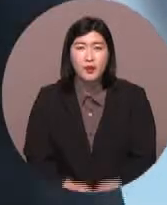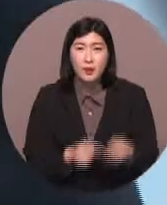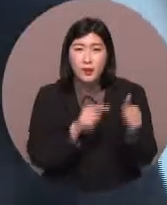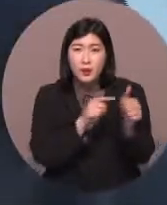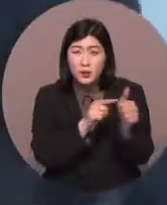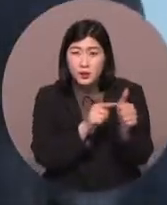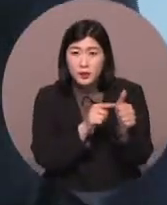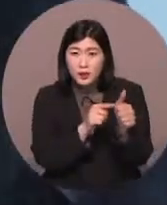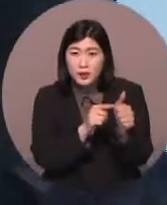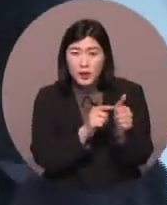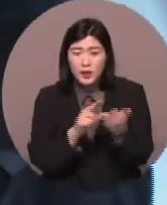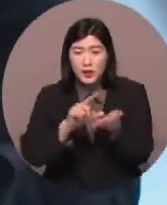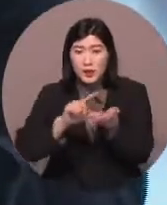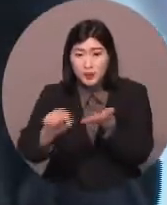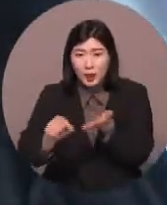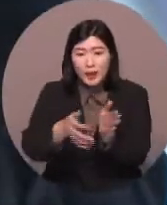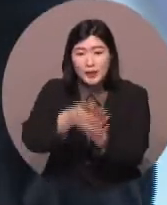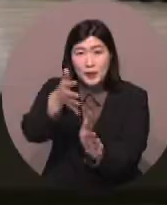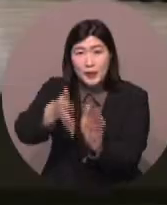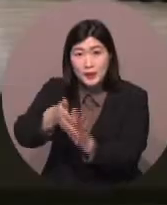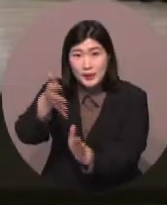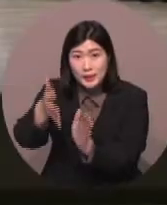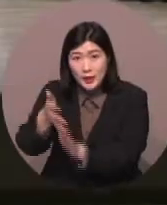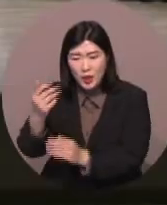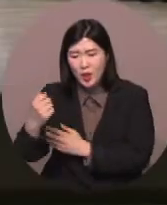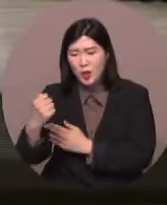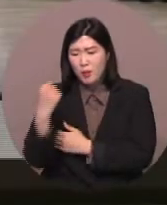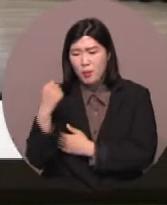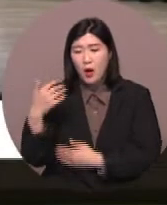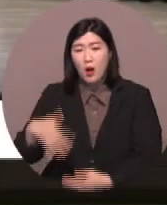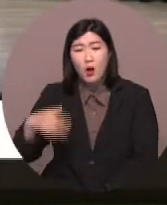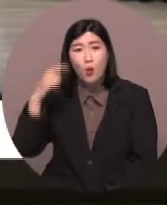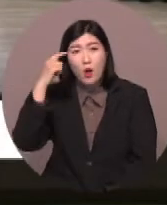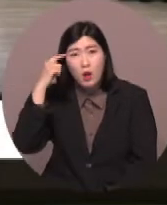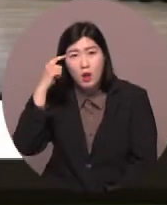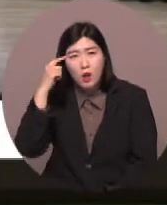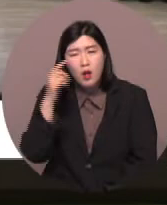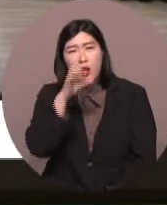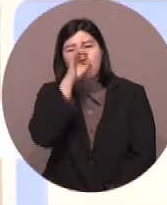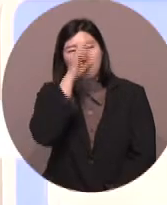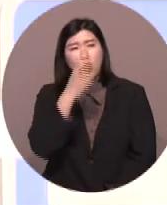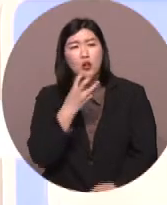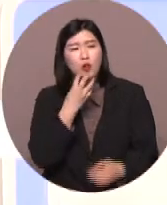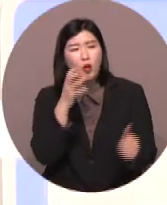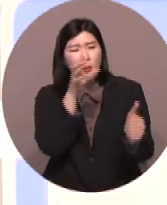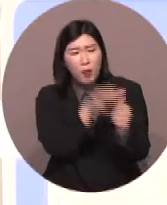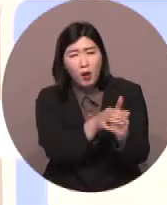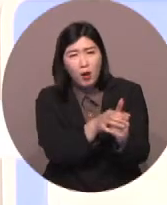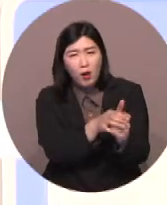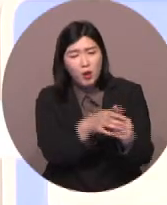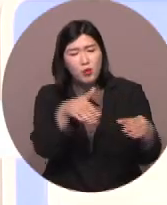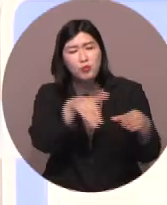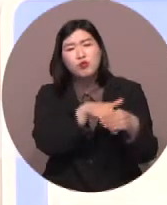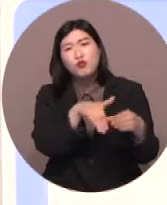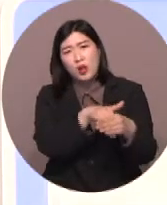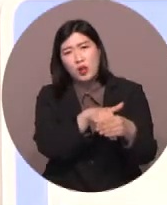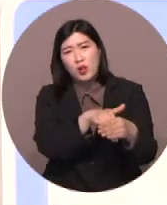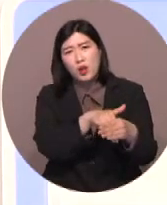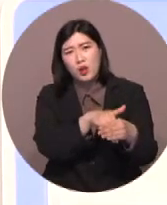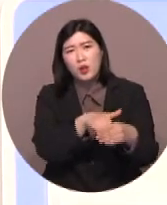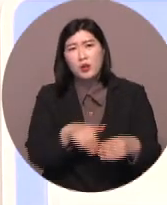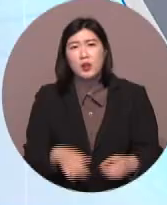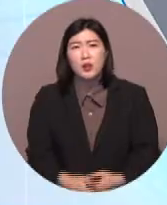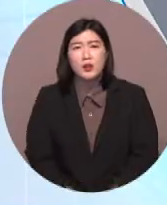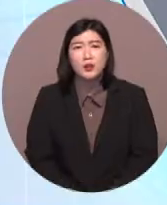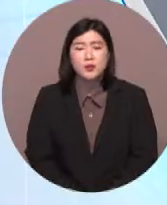이재명 후보는 지방자치가 온전하게 뿌리내리지 못한 데는 무엇보다 중앙정부나 관료의 경직된 자세가 문제라고